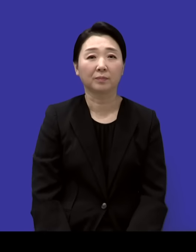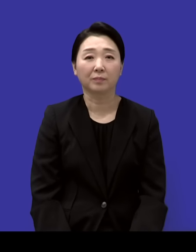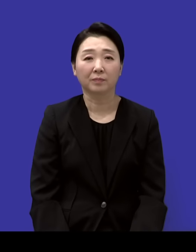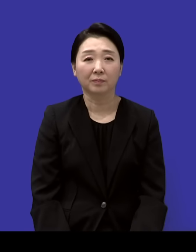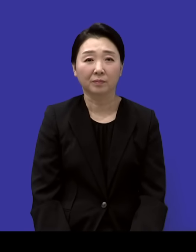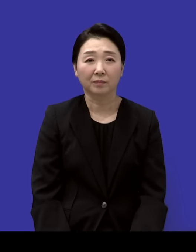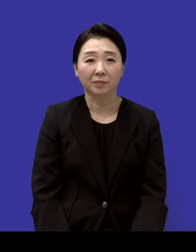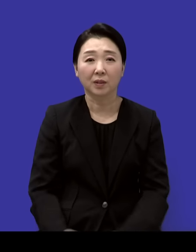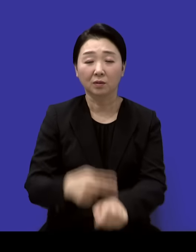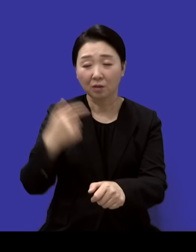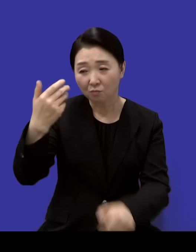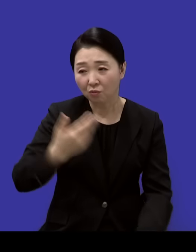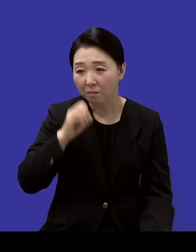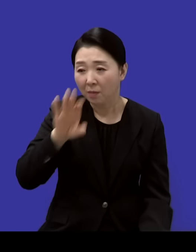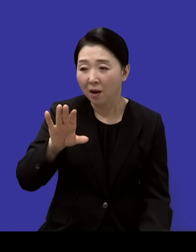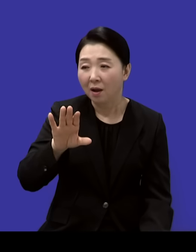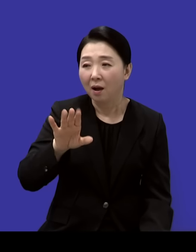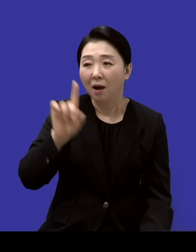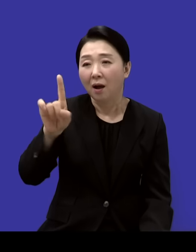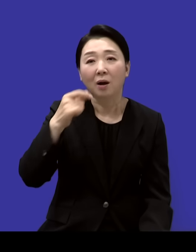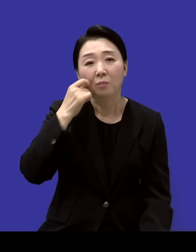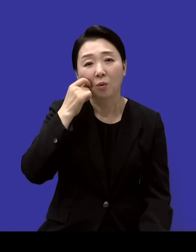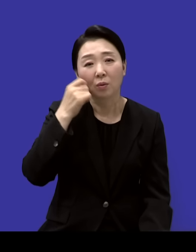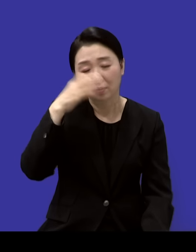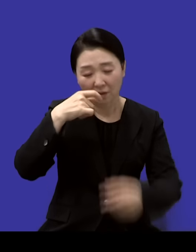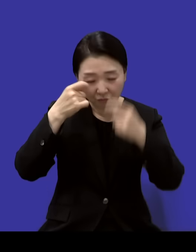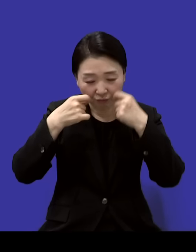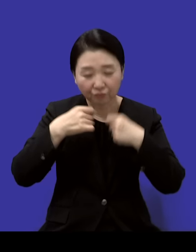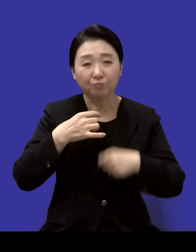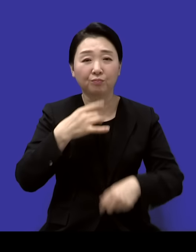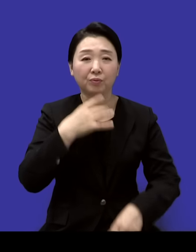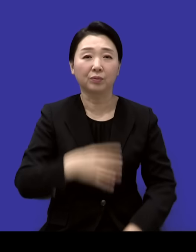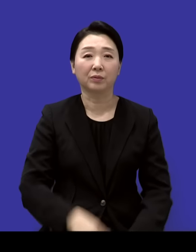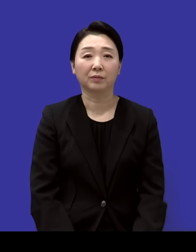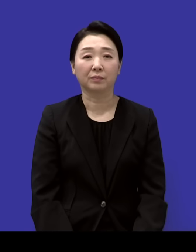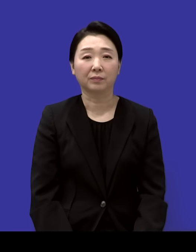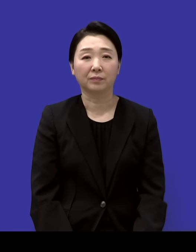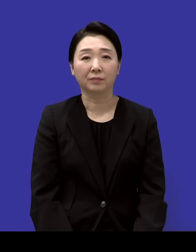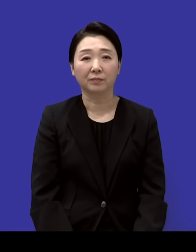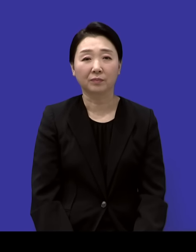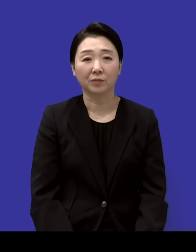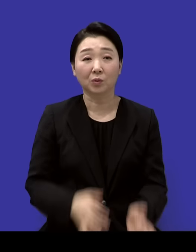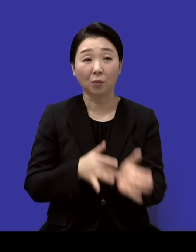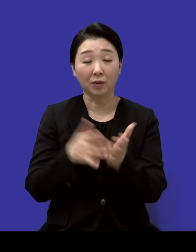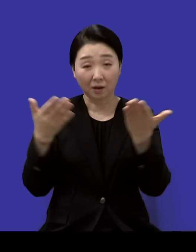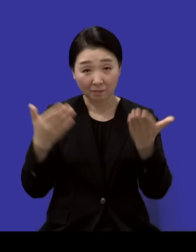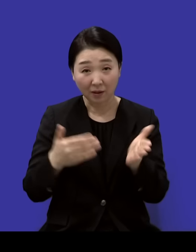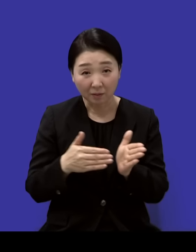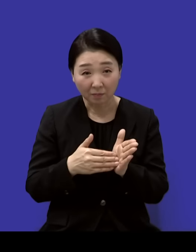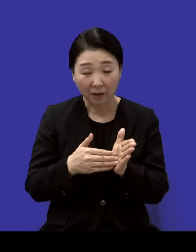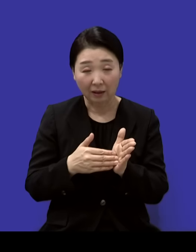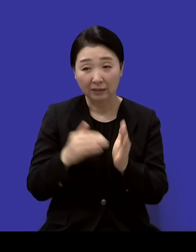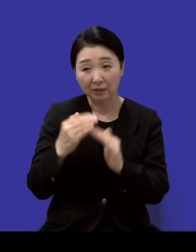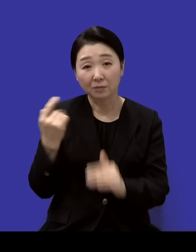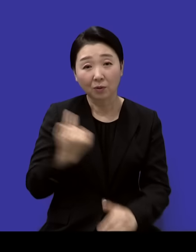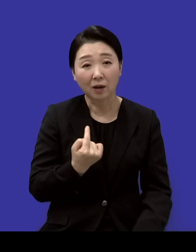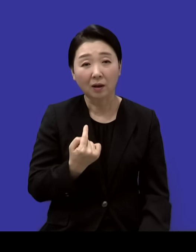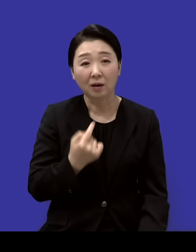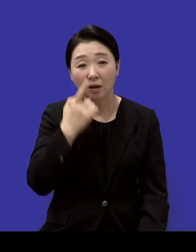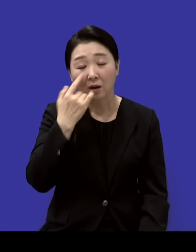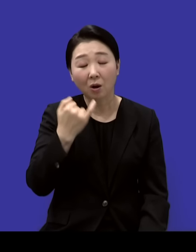묻는 말에 한마디도 대답을 못했어요. 어. 그리고 울기만 했어요. 계속 울고 어. 갈 때 이제 약을 받아서 처방받아서 돌아오는데 예.